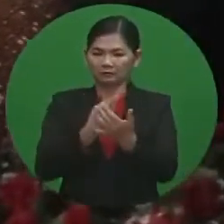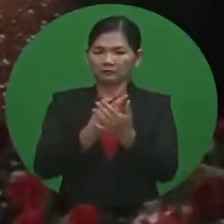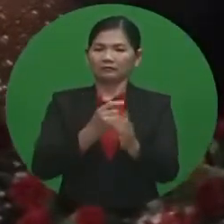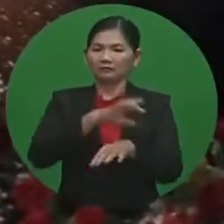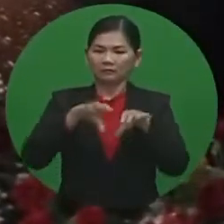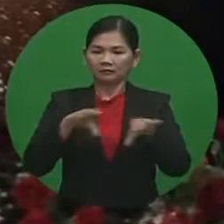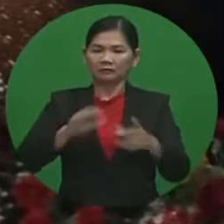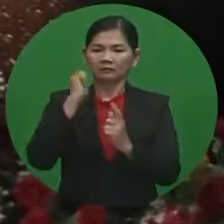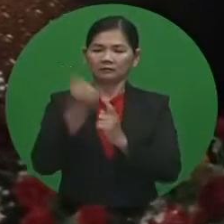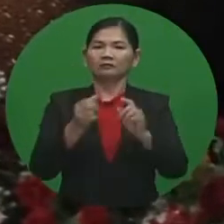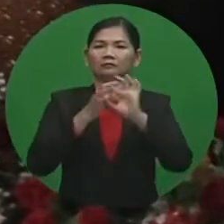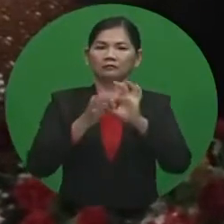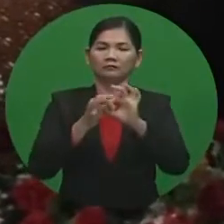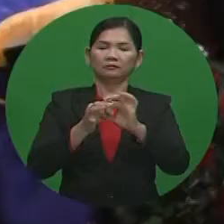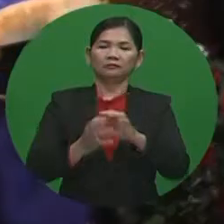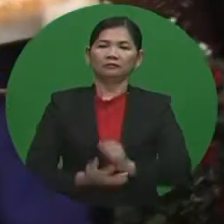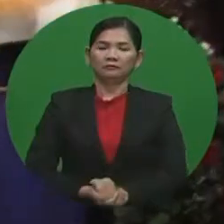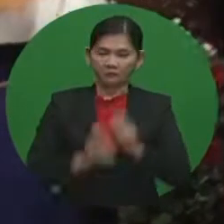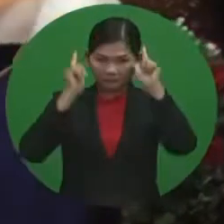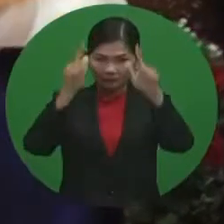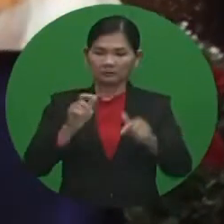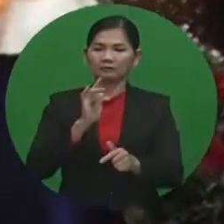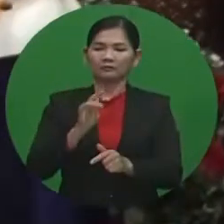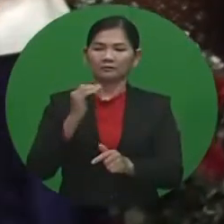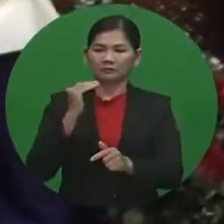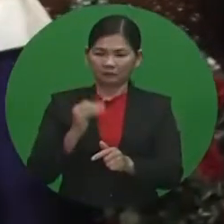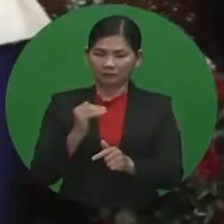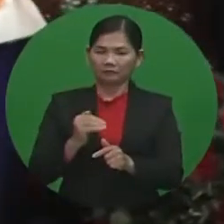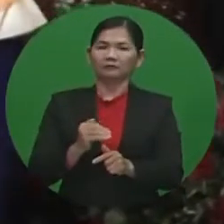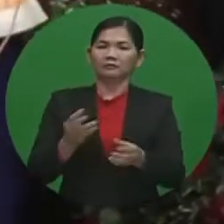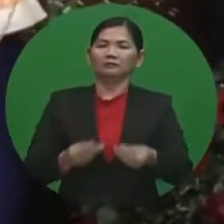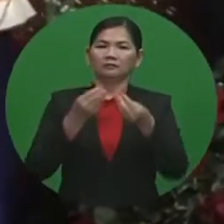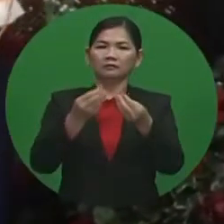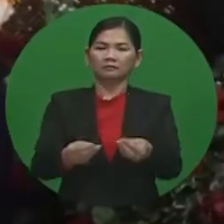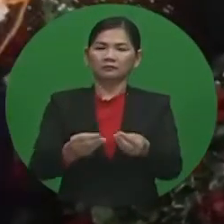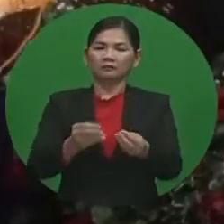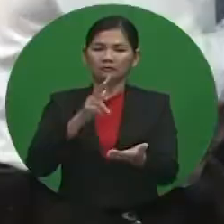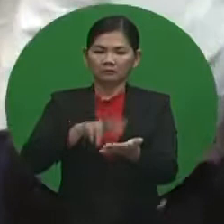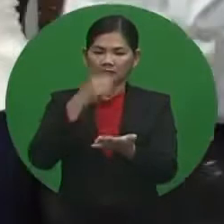ប់មជ្ឈដ្ឋាននិងអ្នកពាក់ព័ន្ធឯកឧត្តមប្រាក់សុវណ្ណក៏បានប្រគល់